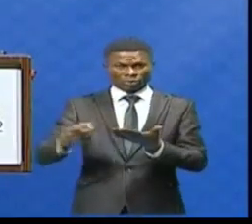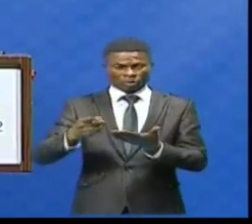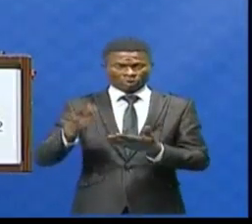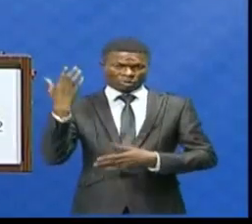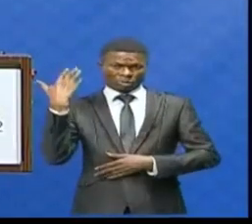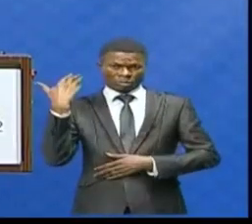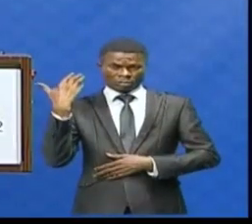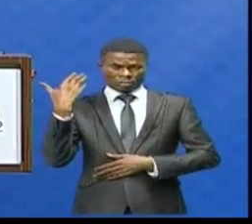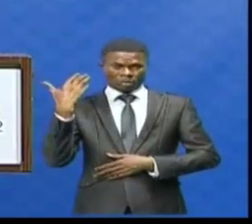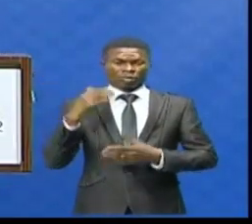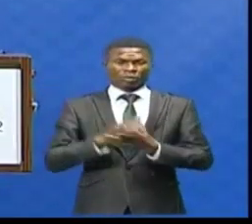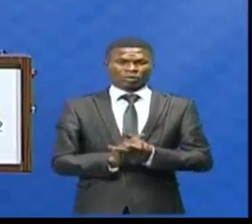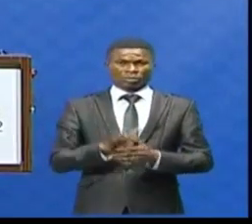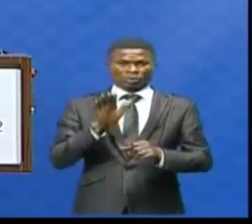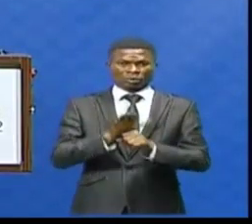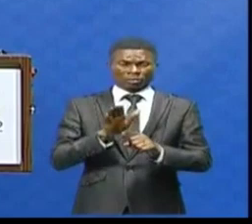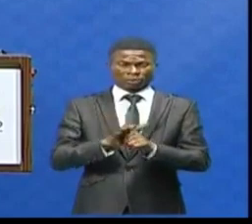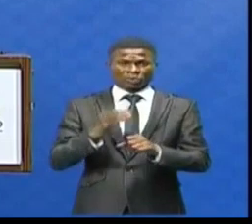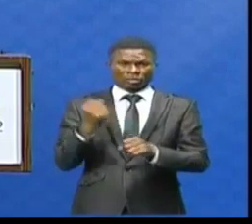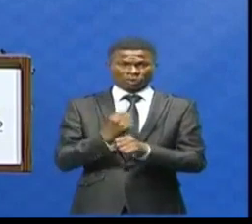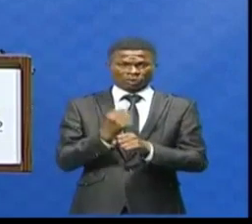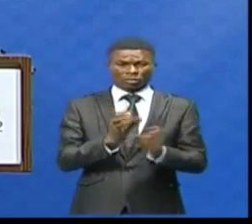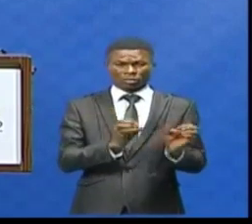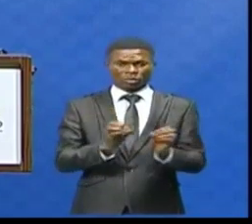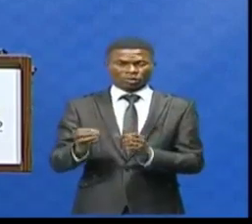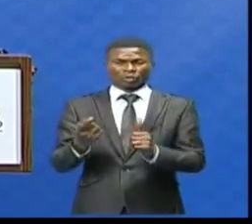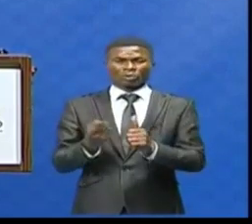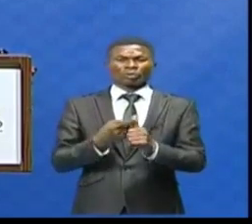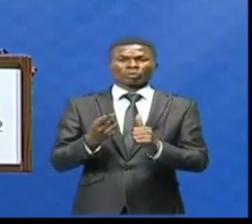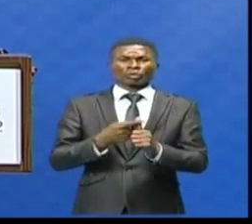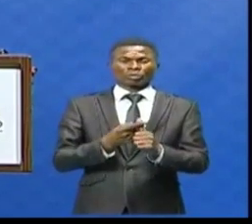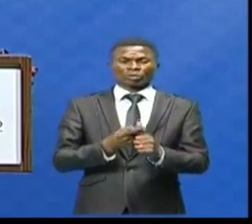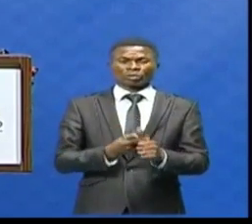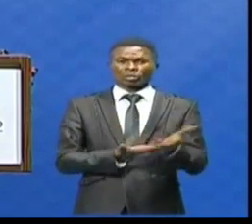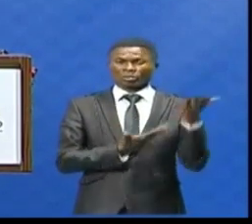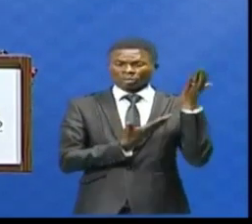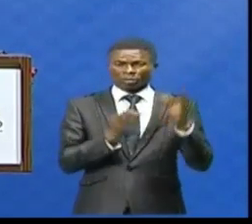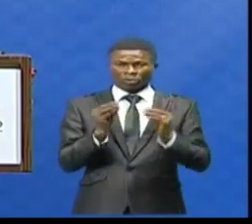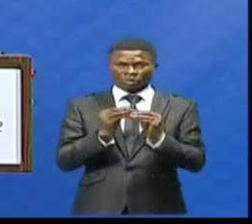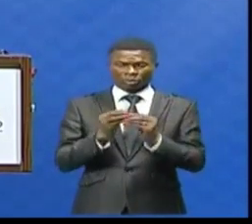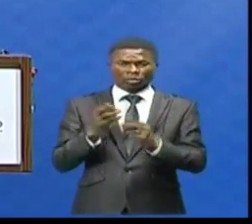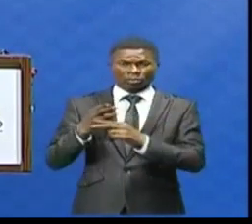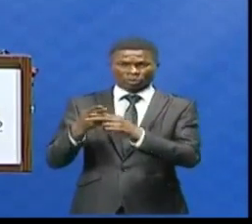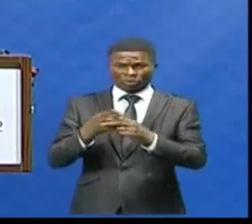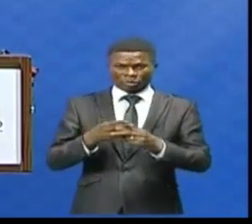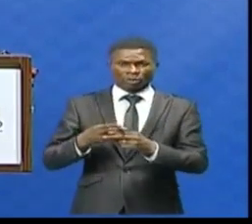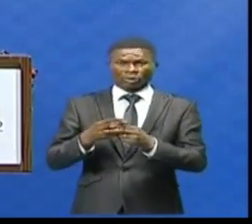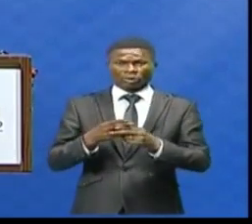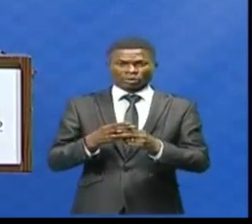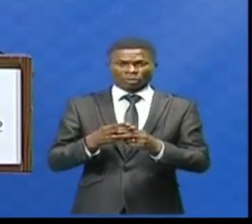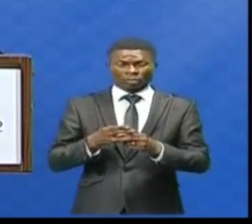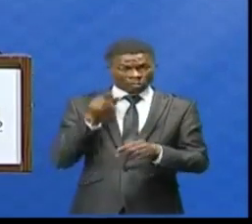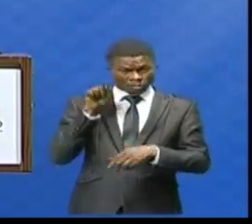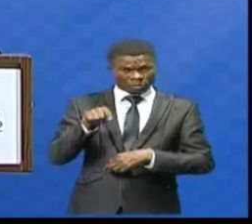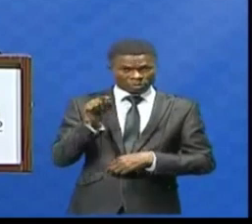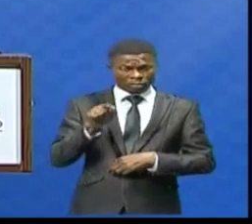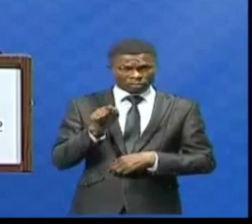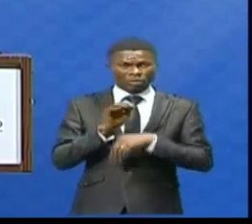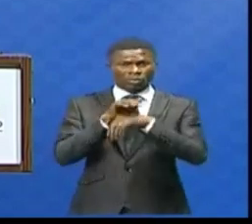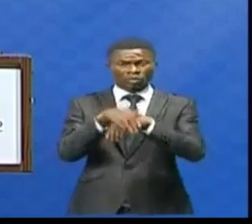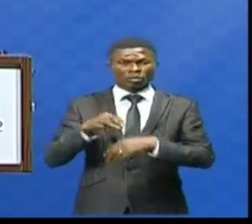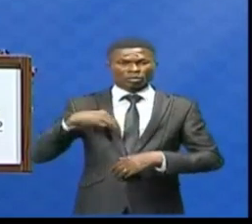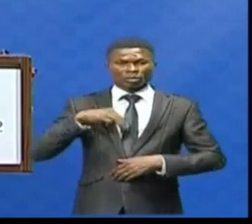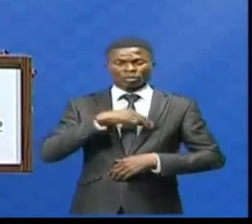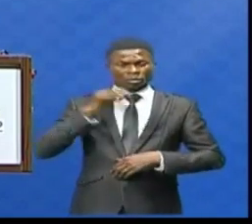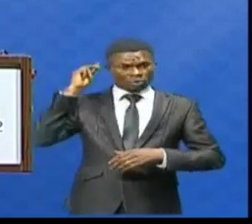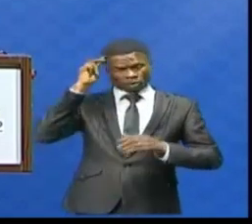s'achève plusieurs séances de travail notamment il est important de réunion de sécurité à laquelle on prépare de